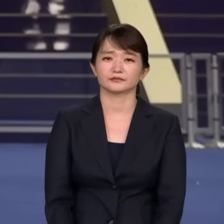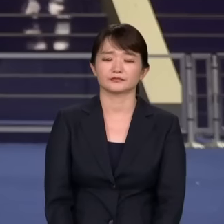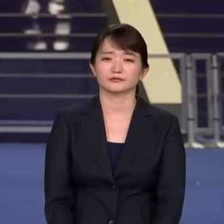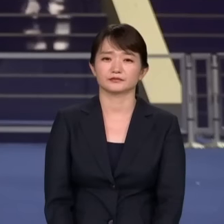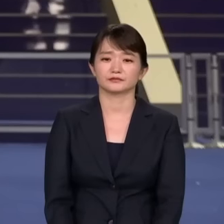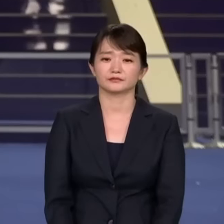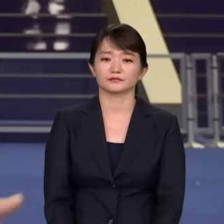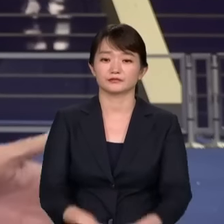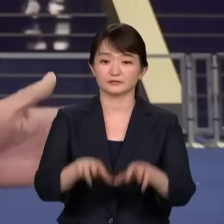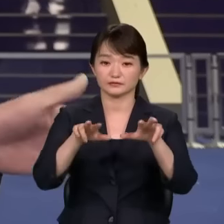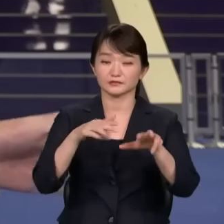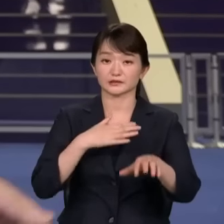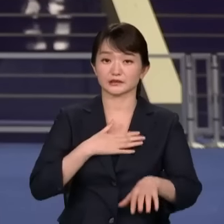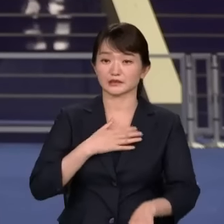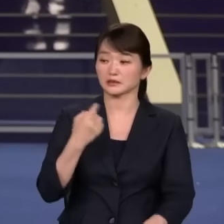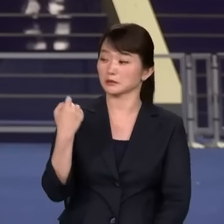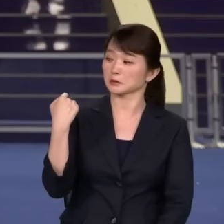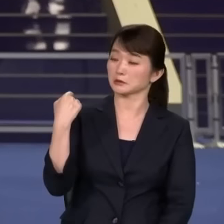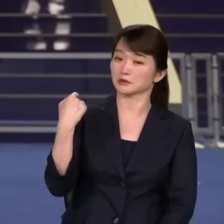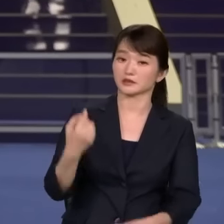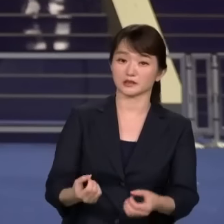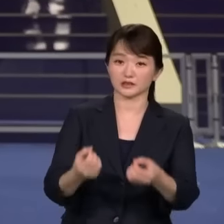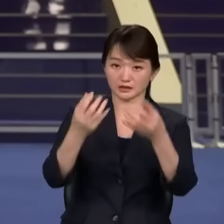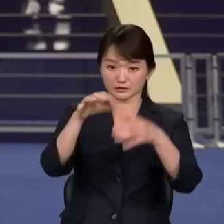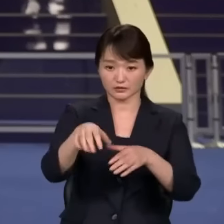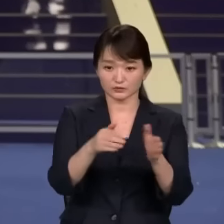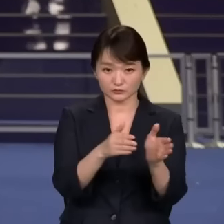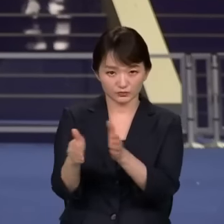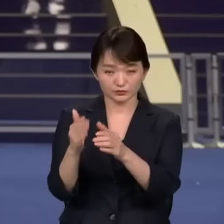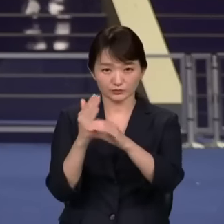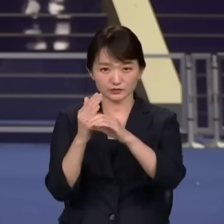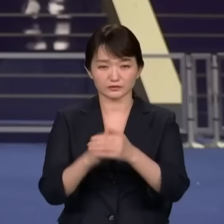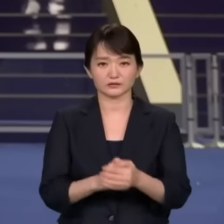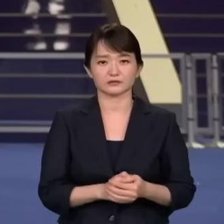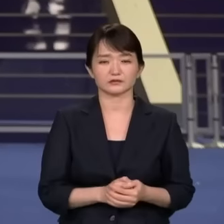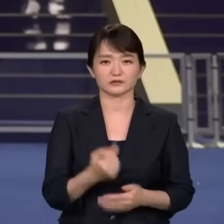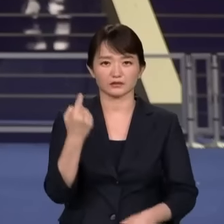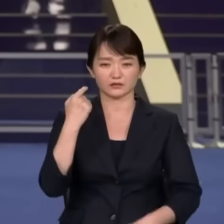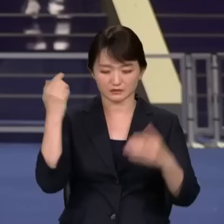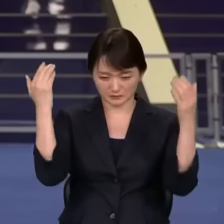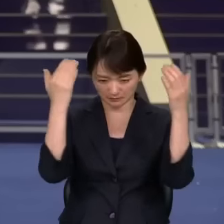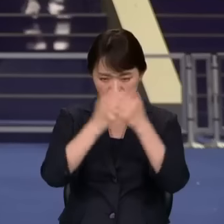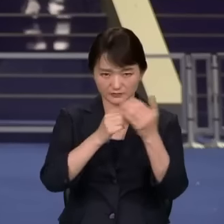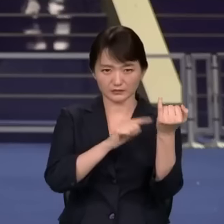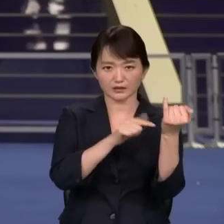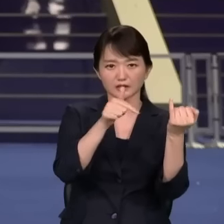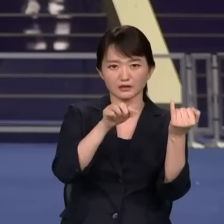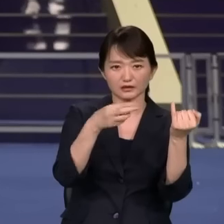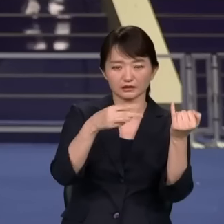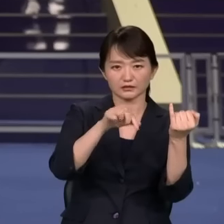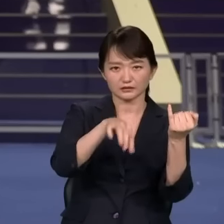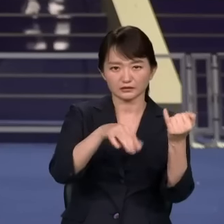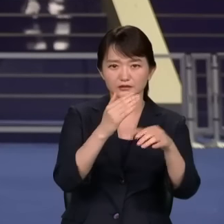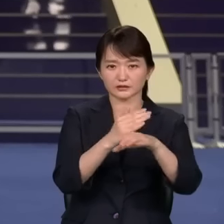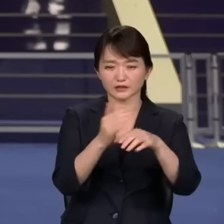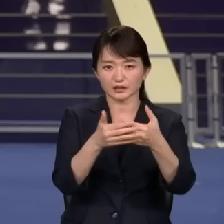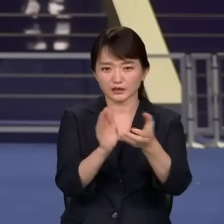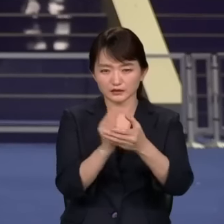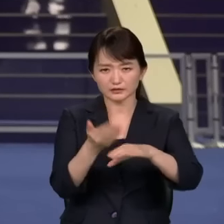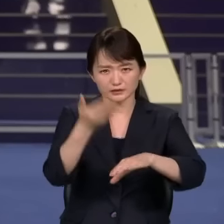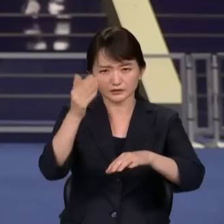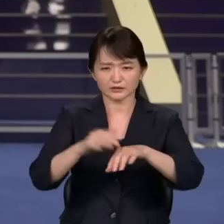네, 지금 제 뒤로 행사장 정리가 한창인데 해리스는 현지 시간 어젯밤 바로 이곳에서 당을 뛰어넘어 모든